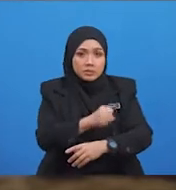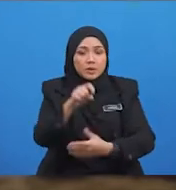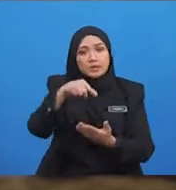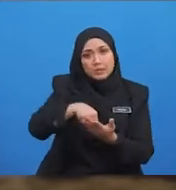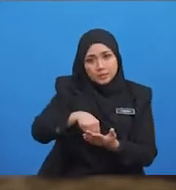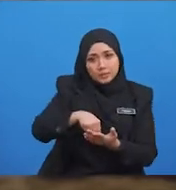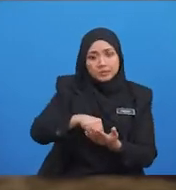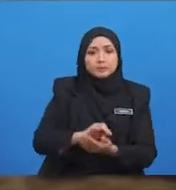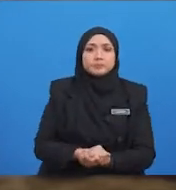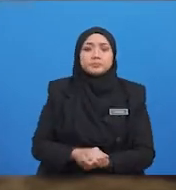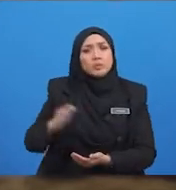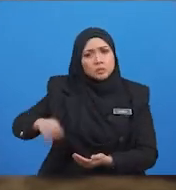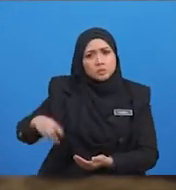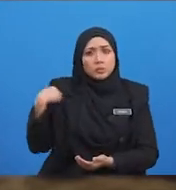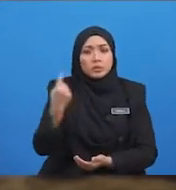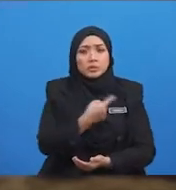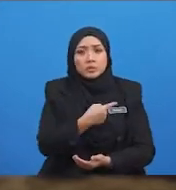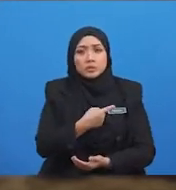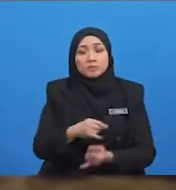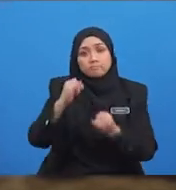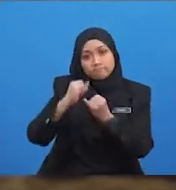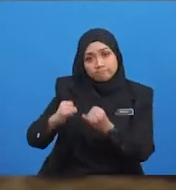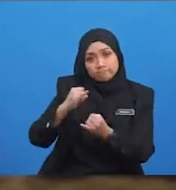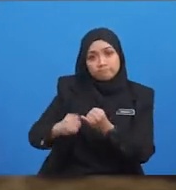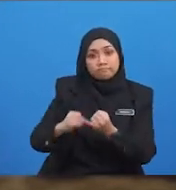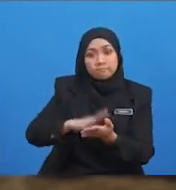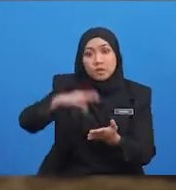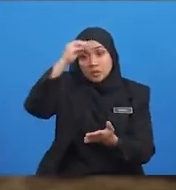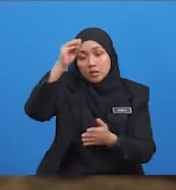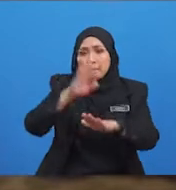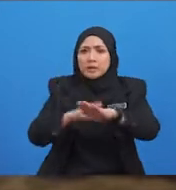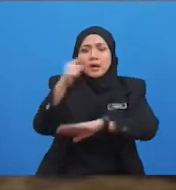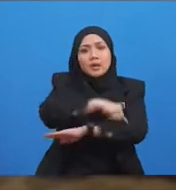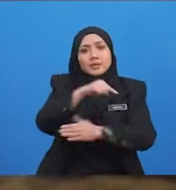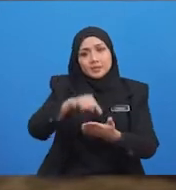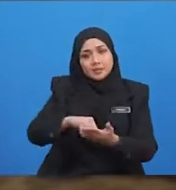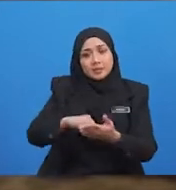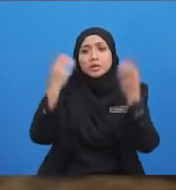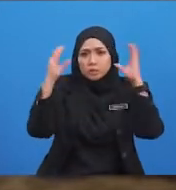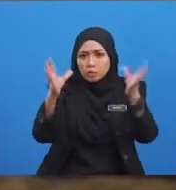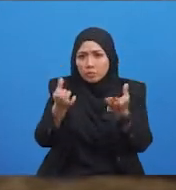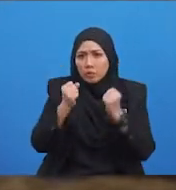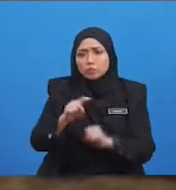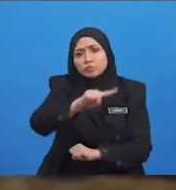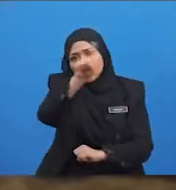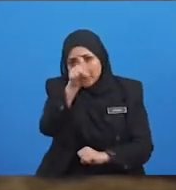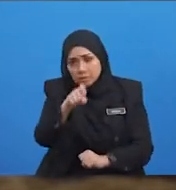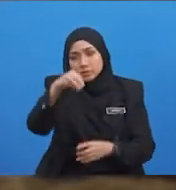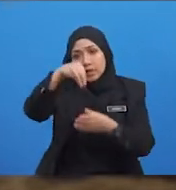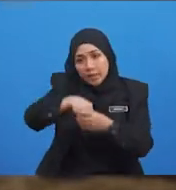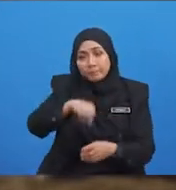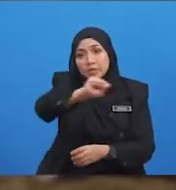sejadah rindu. Sebelum kita mengakhiri kelas pada hari ini, cikgu ingin menguji sejauh